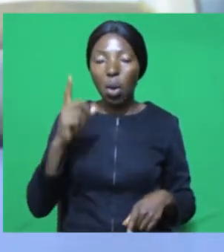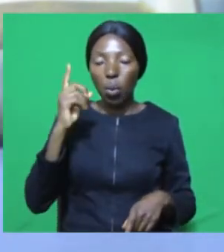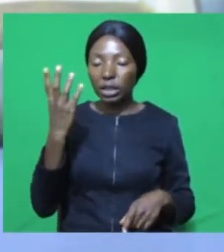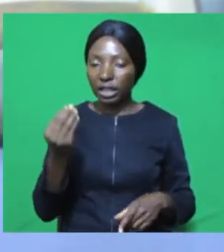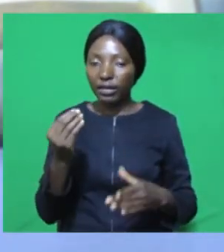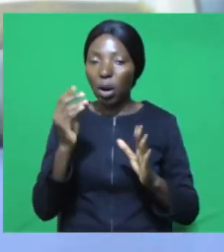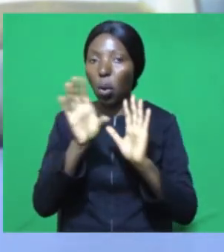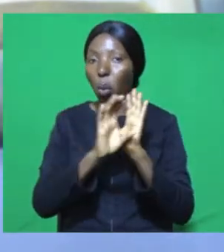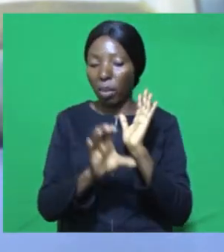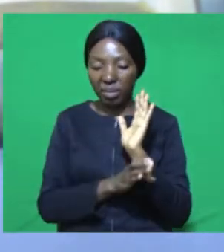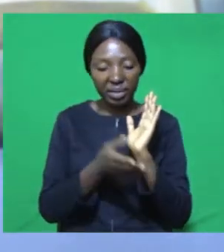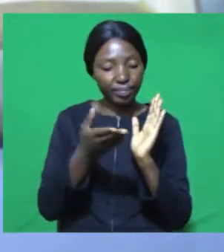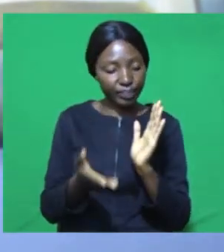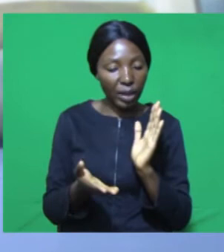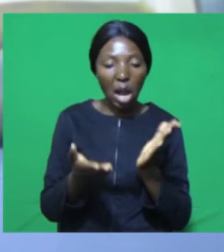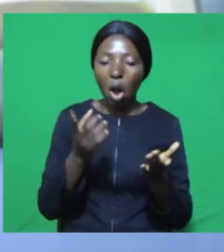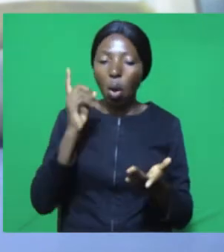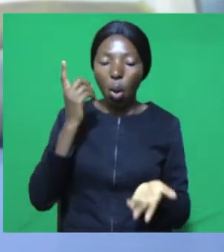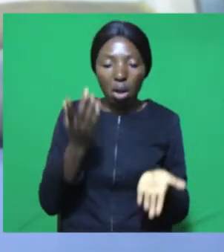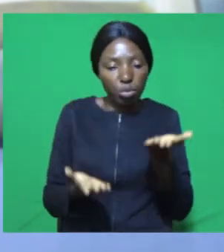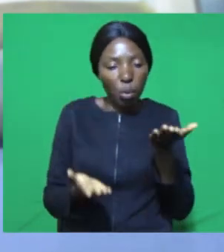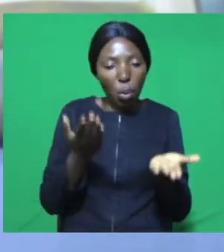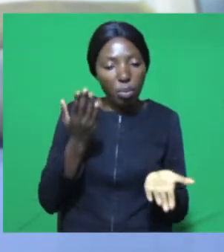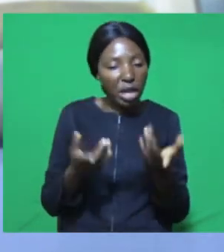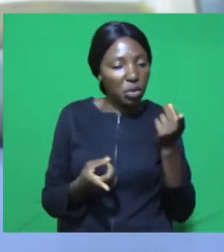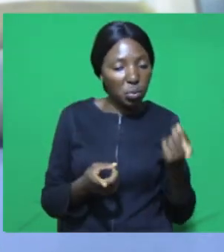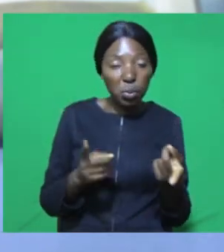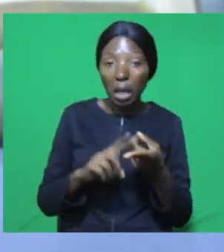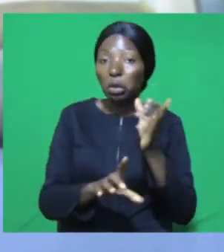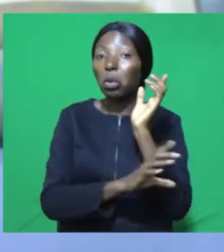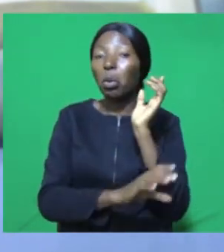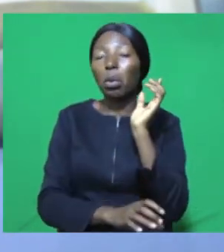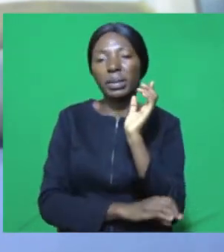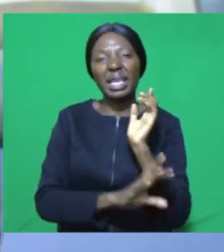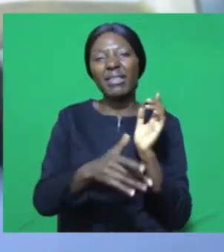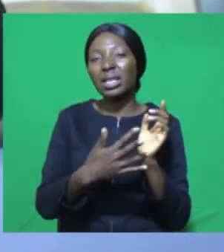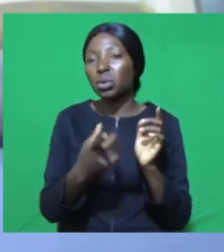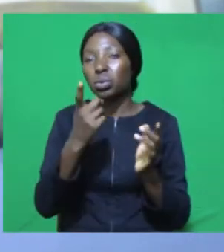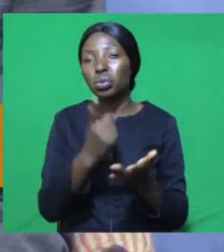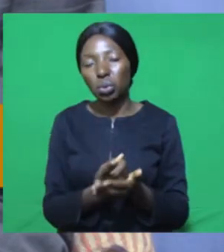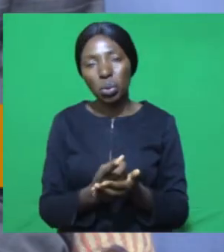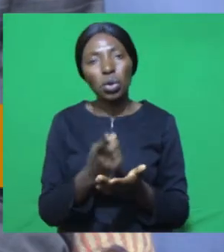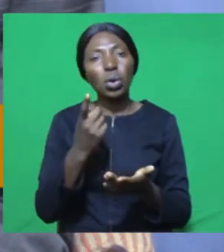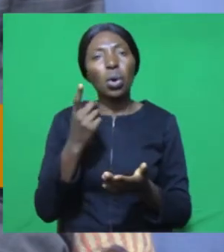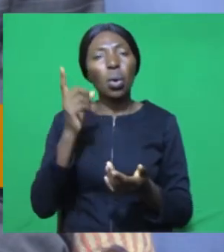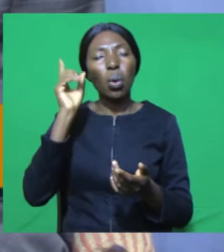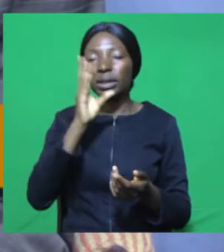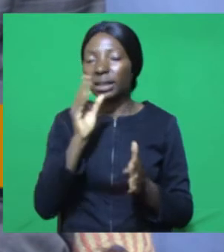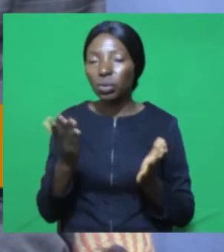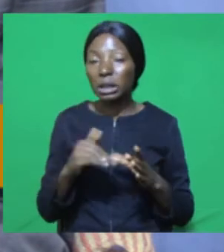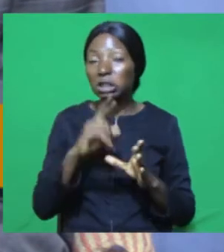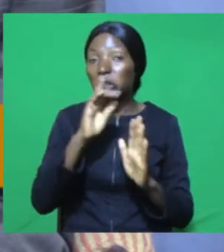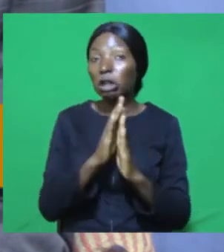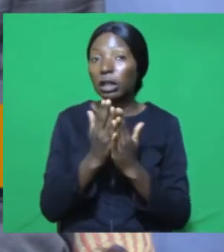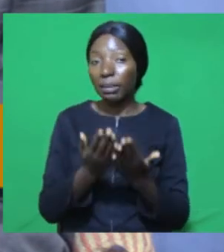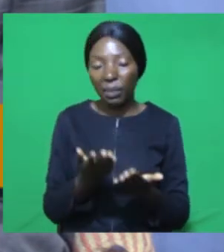mutemo pazasi zvichiinzaniswa manje chese chaunoita chine mirayiro inotaura zvinofanira kuitwa